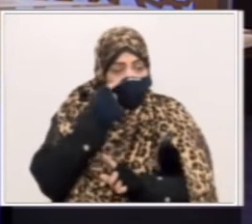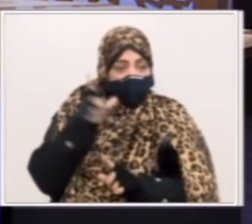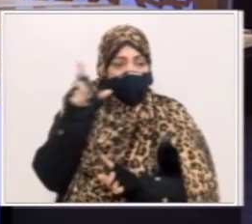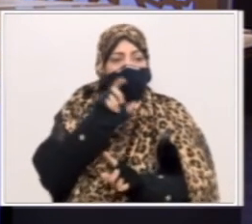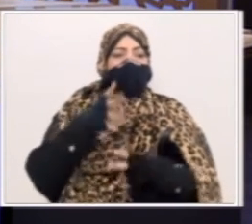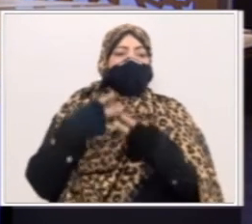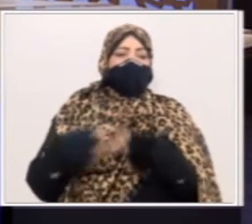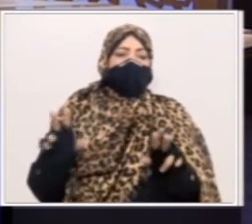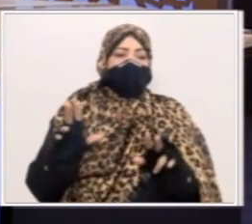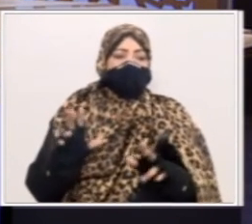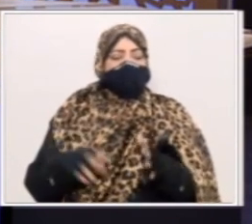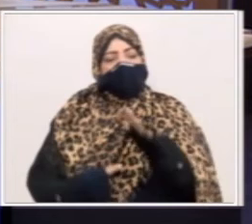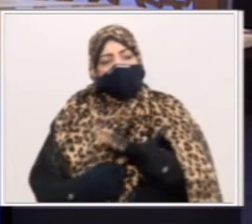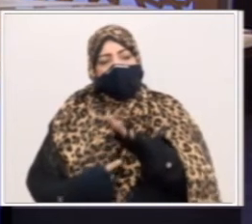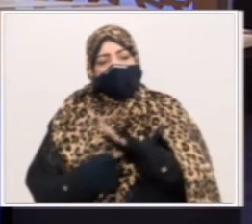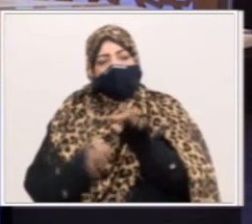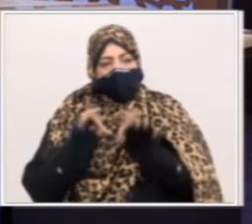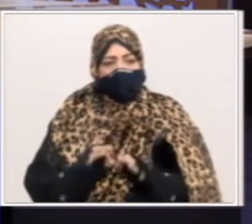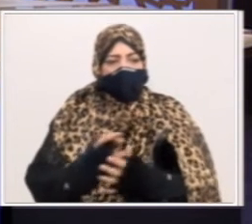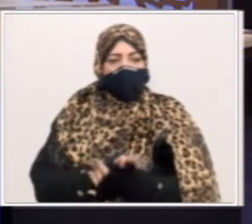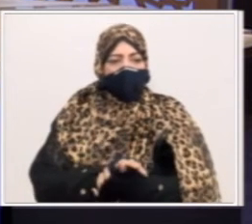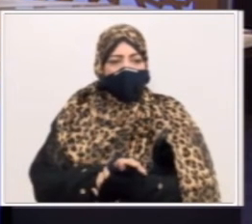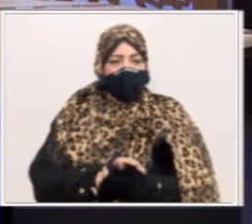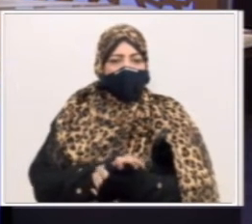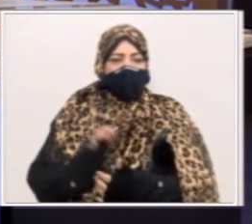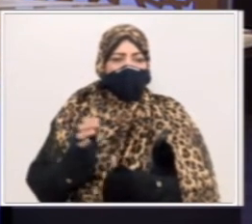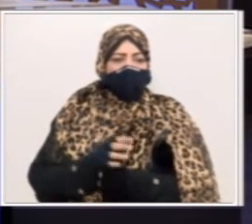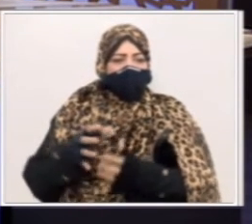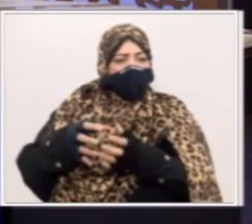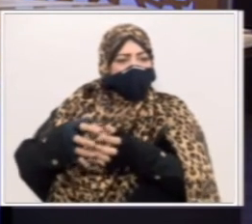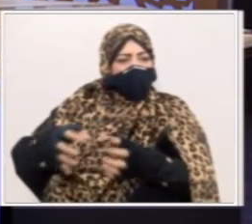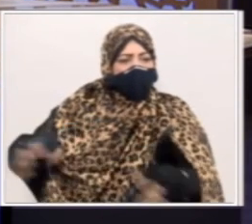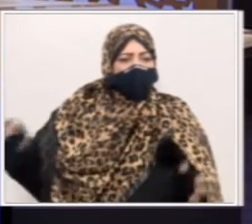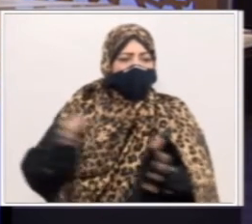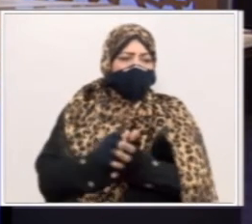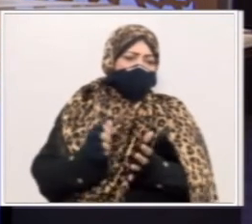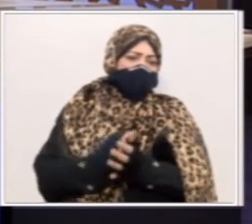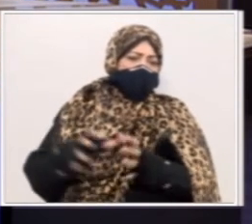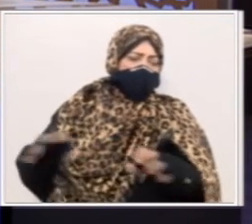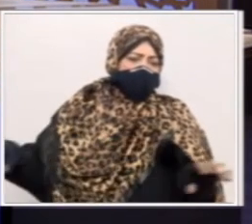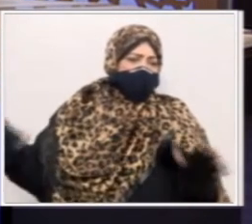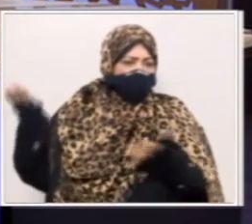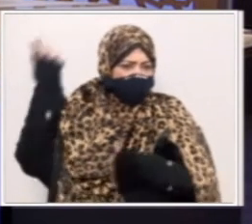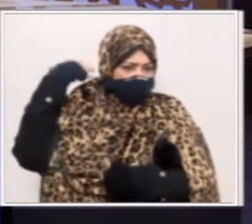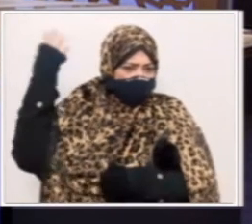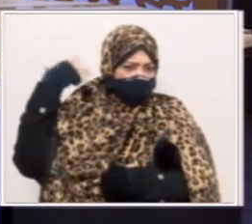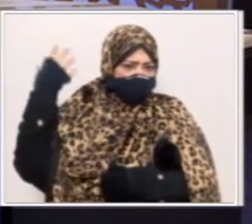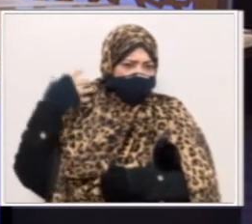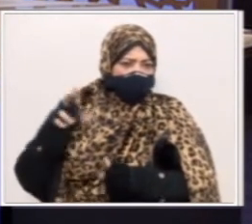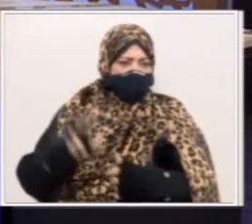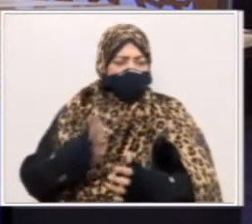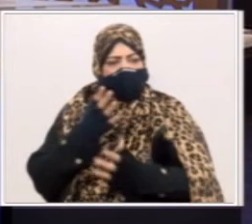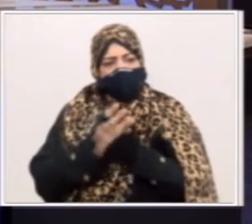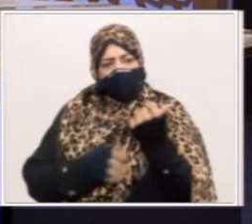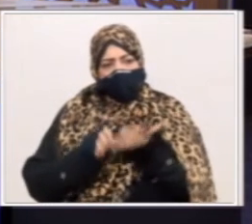نتكلم فيه هو في جهه وانا في جهه باهي. لما بعثت مع الصغار نقول انا بدي نطلع المكان الفلاني، يبدا يكشف عليهم الصغار ويبدا يقذف